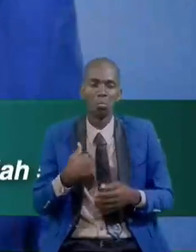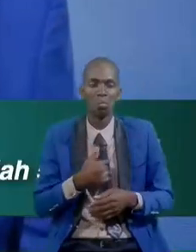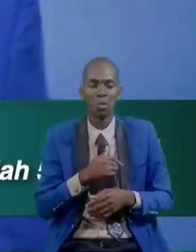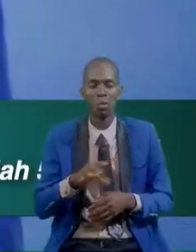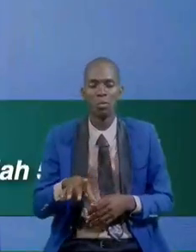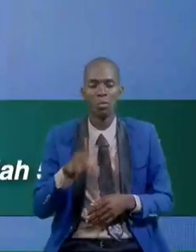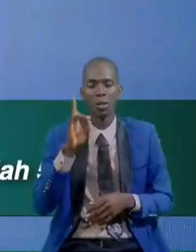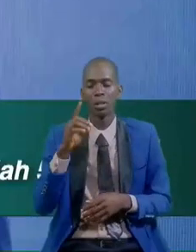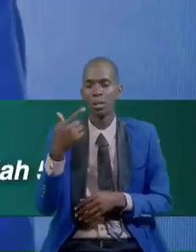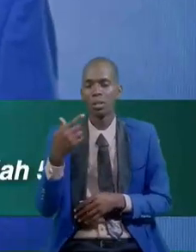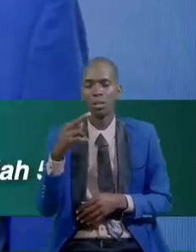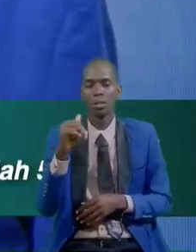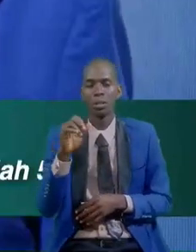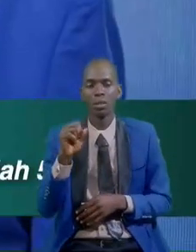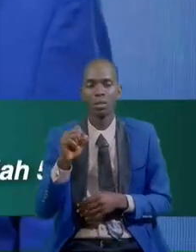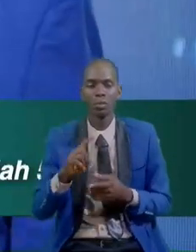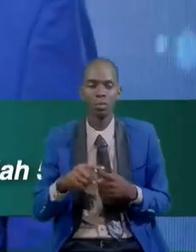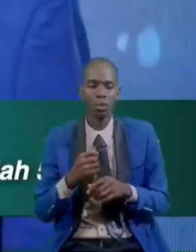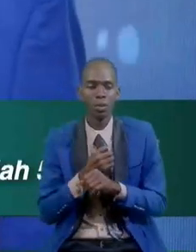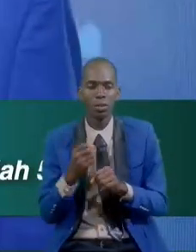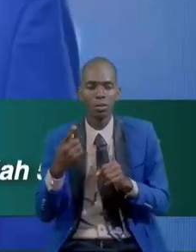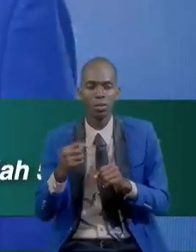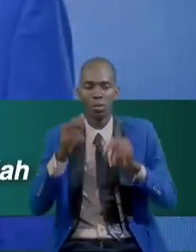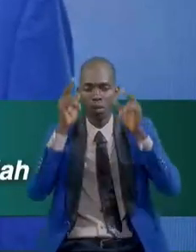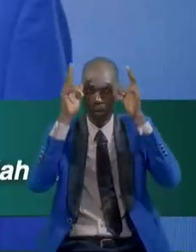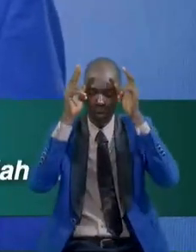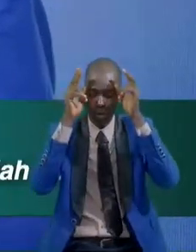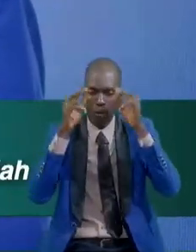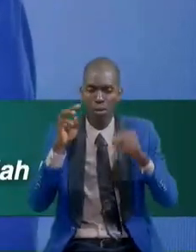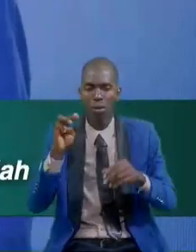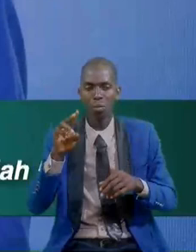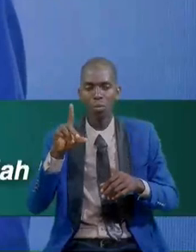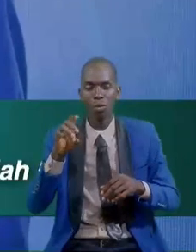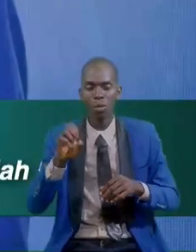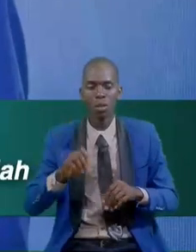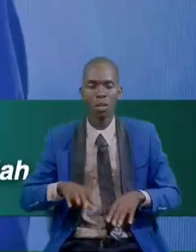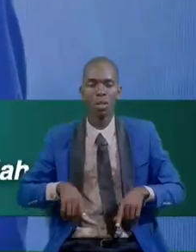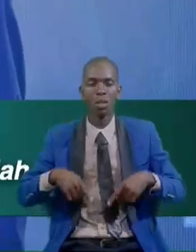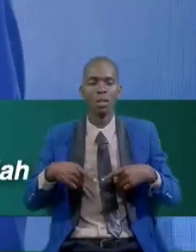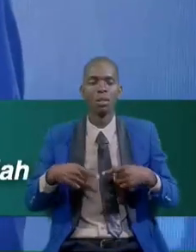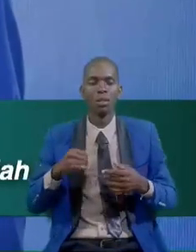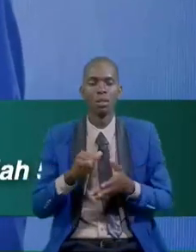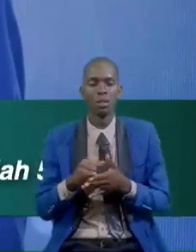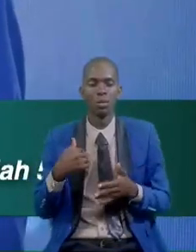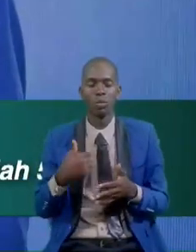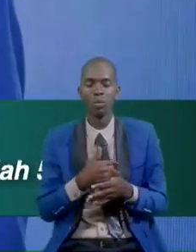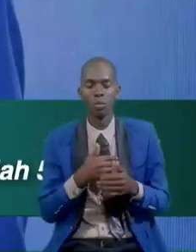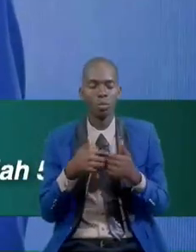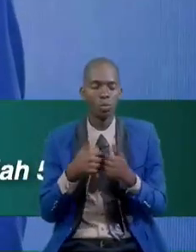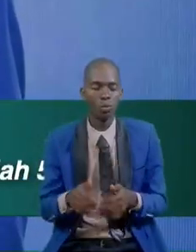nous conserverons la vie aux chevaux et aux mulets. Et nous n'aurons pas besoin d'abattre du bétail.